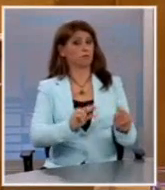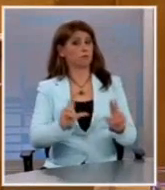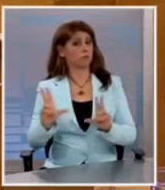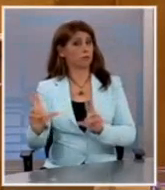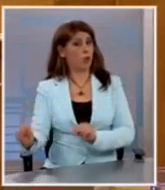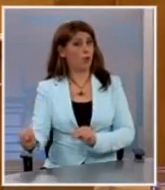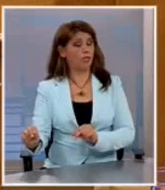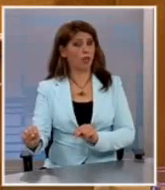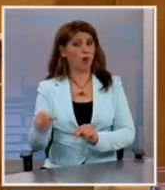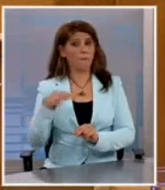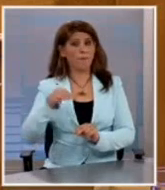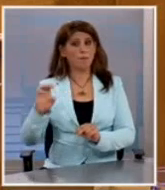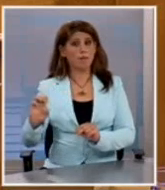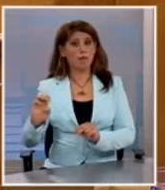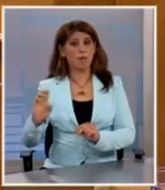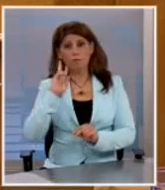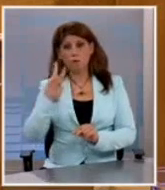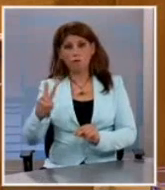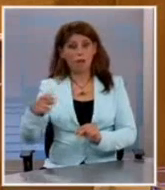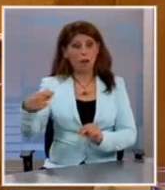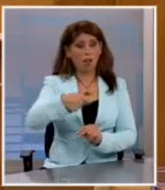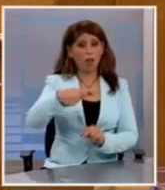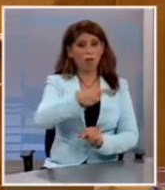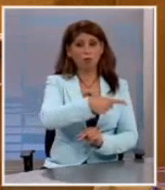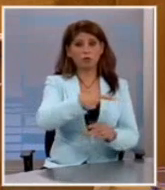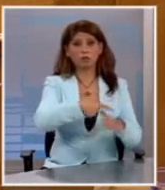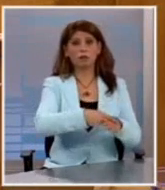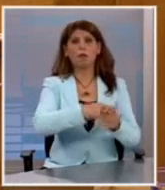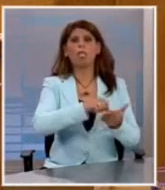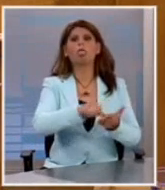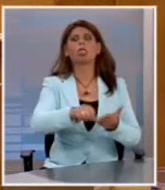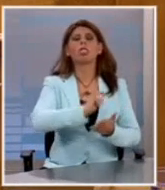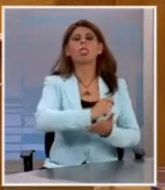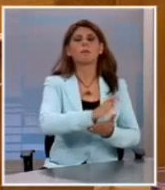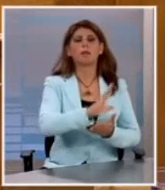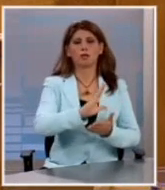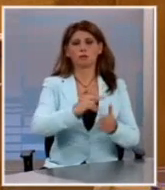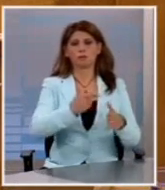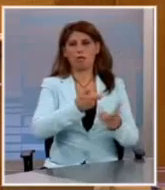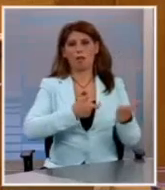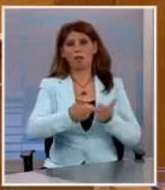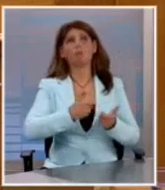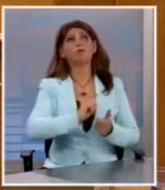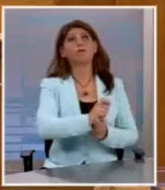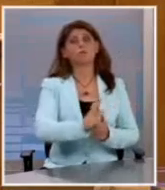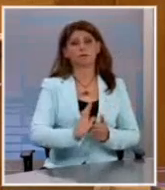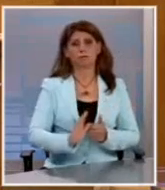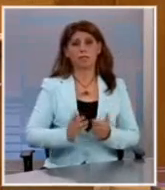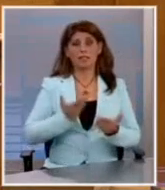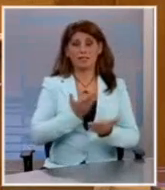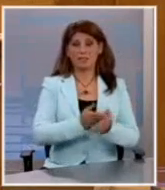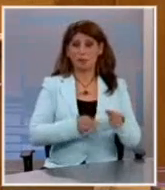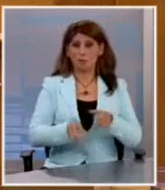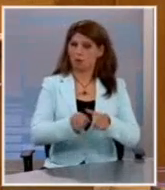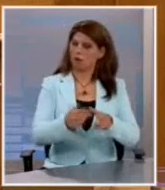ενημέρωσης που φαίνεται να χρωστούν στις ίδιες τράπεζες και να μην αποπληρώνουν τα δάνειά τους? Ζήτησε το ποτάμι να